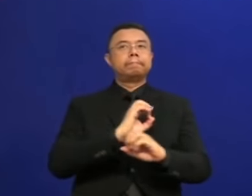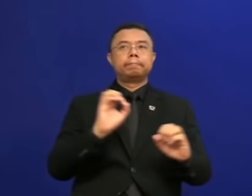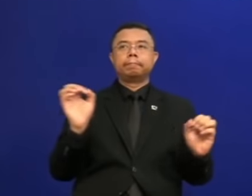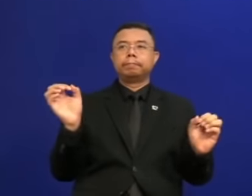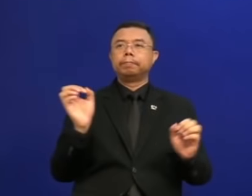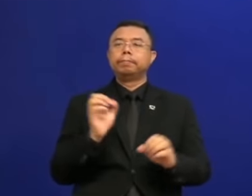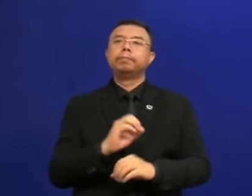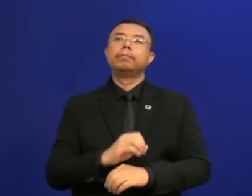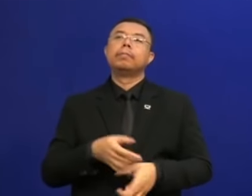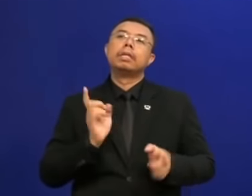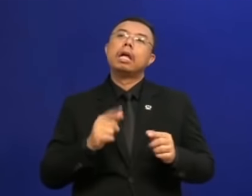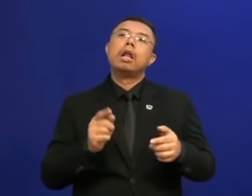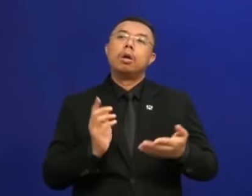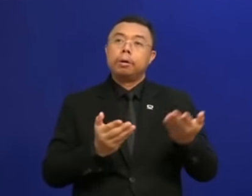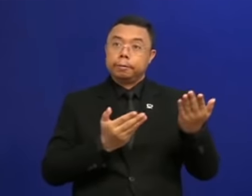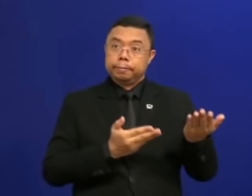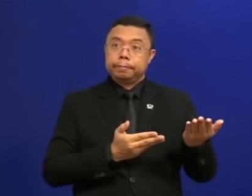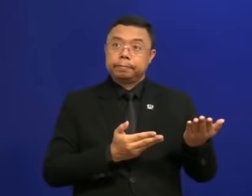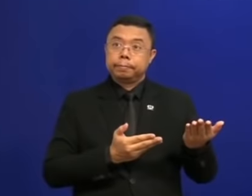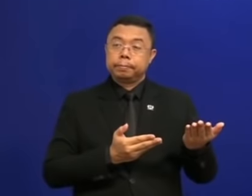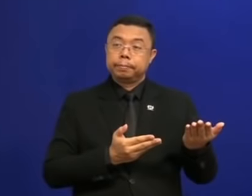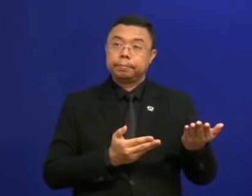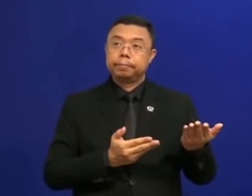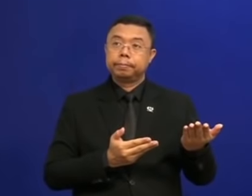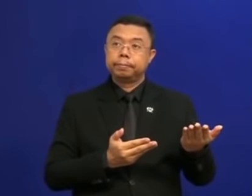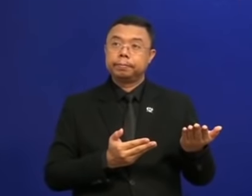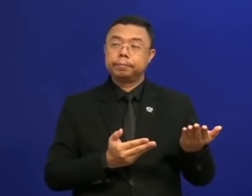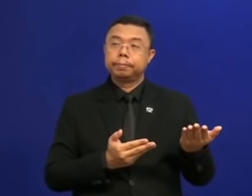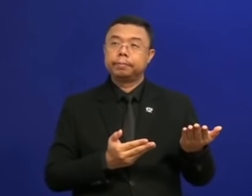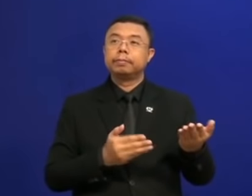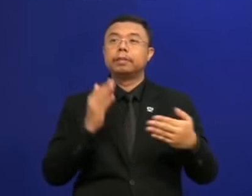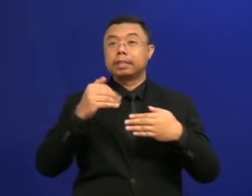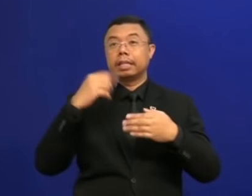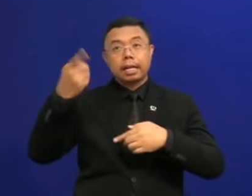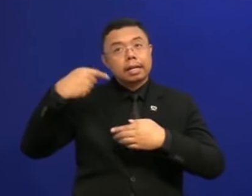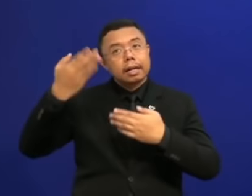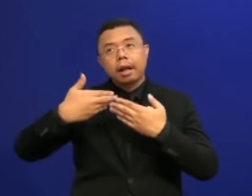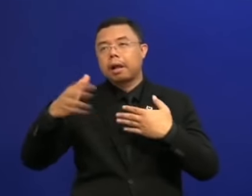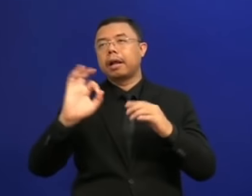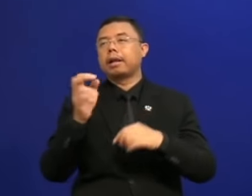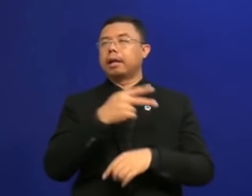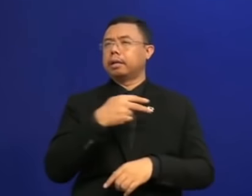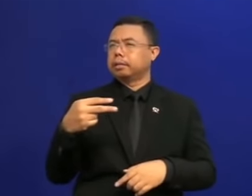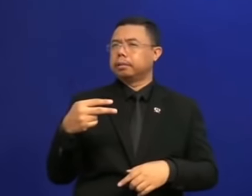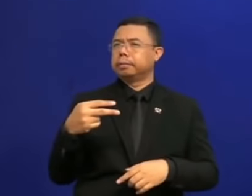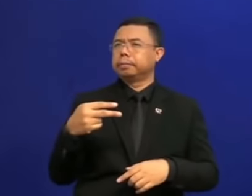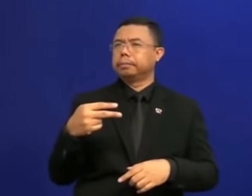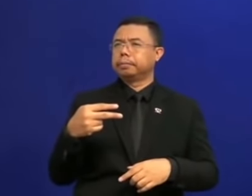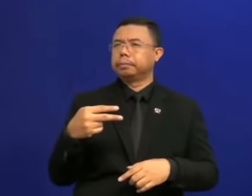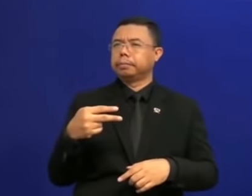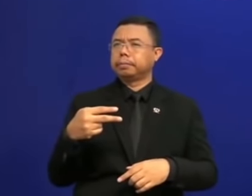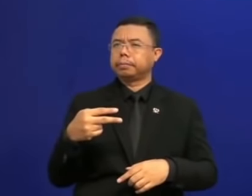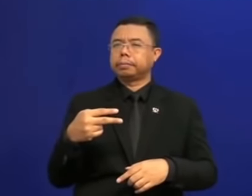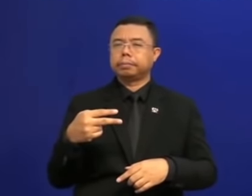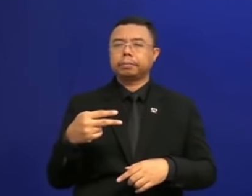artinya. Jika ini dibandingkan dengan kekekalan itu tidak ada artinya.